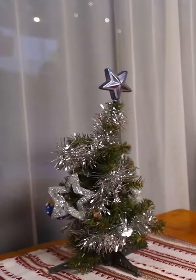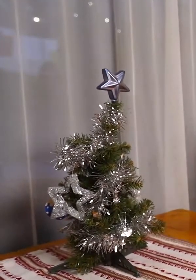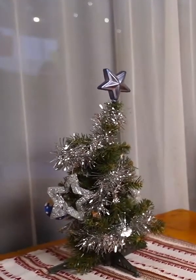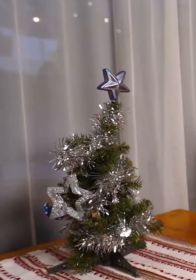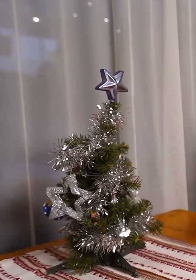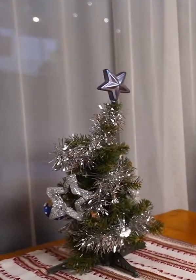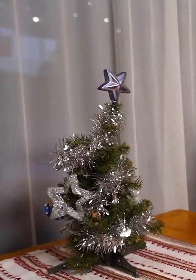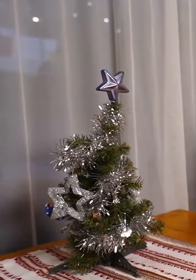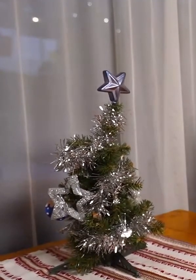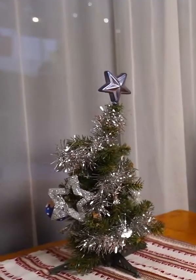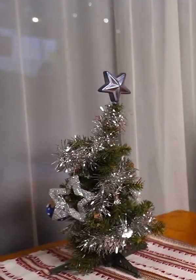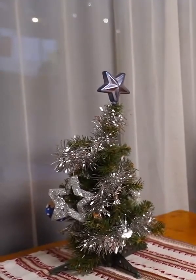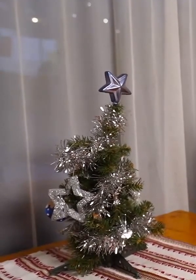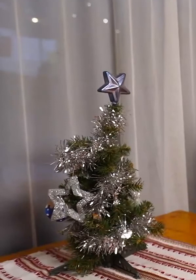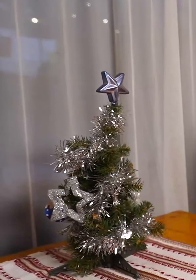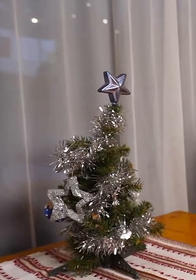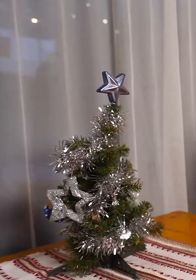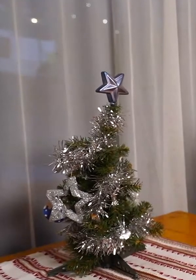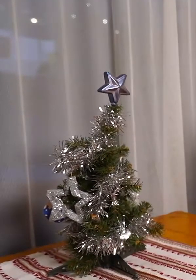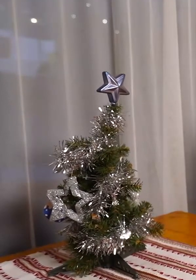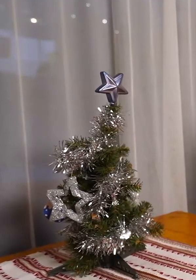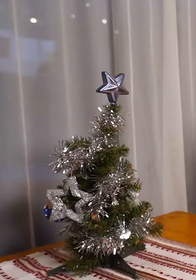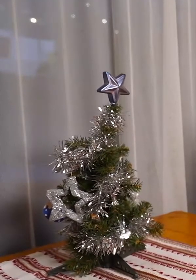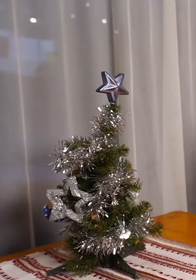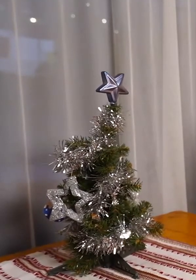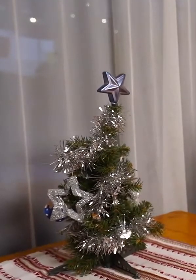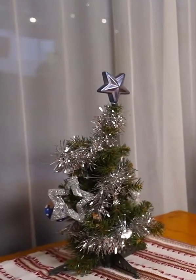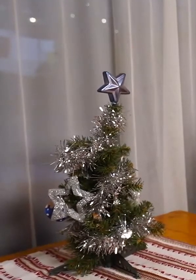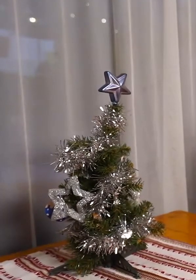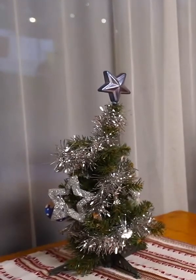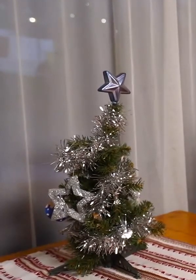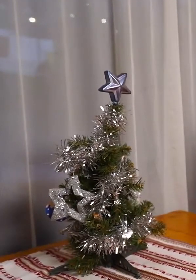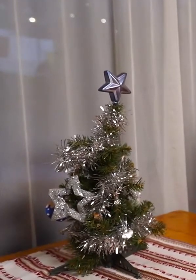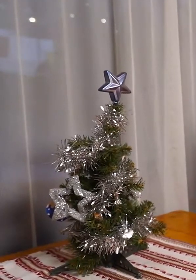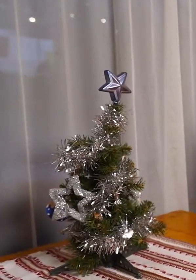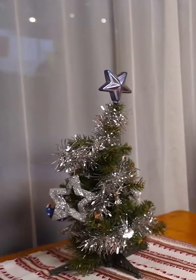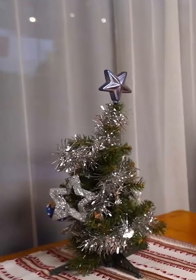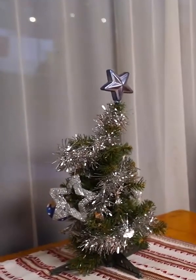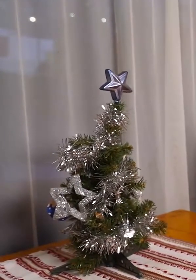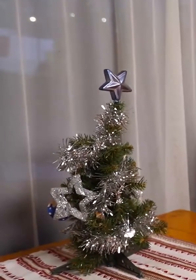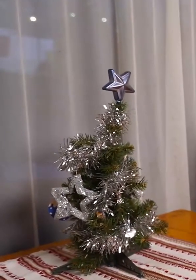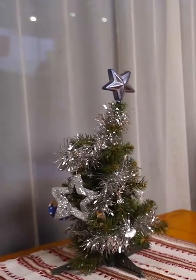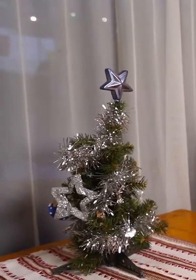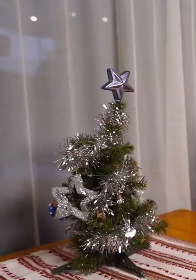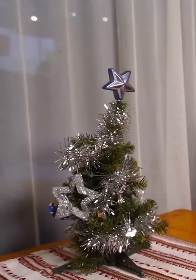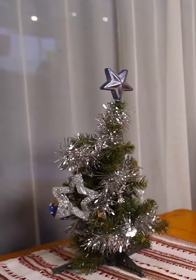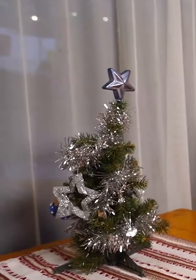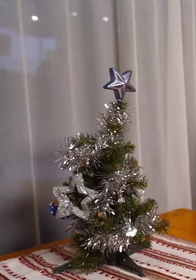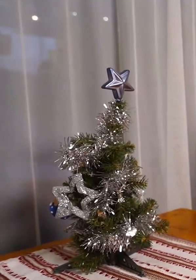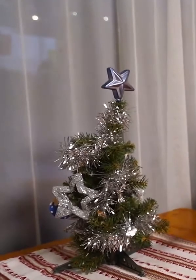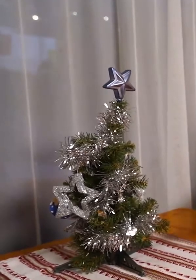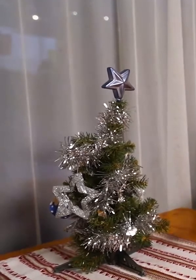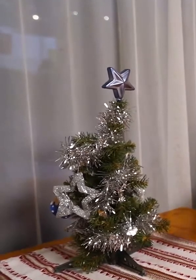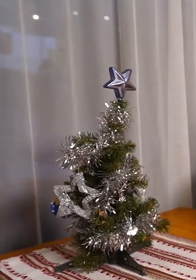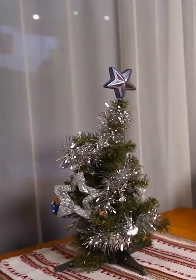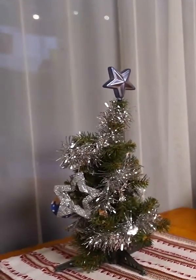Коли у мене є відпустка, у мене є можливість провести час з донькою. Ми дуже любимо активне життя. Я навчаю її кататись